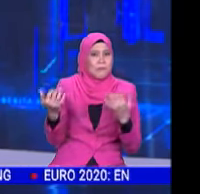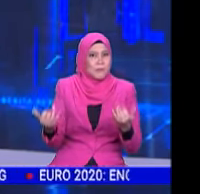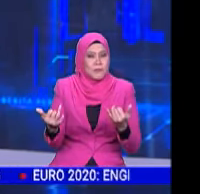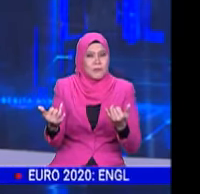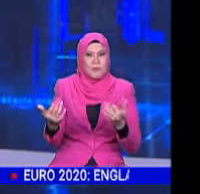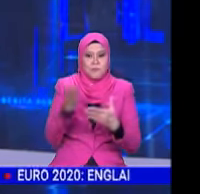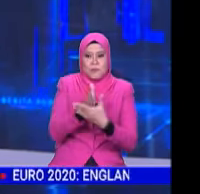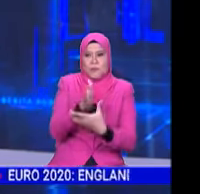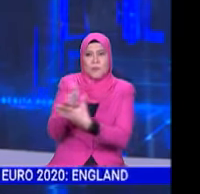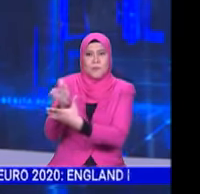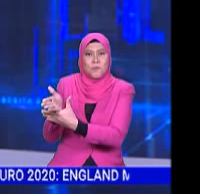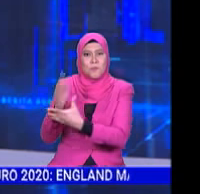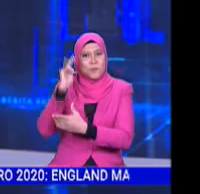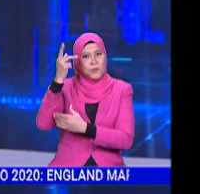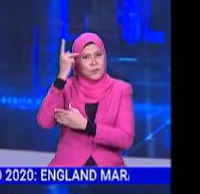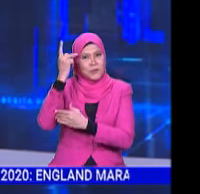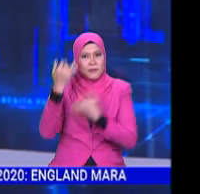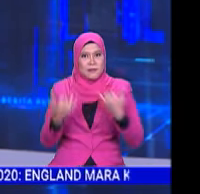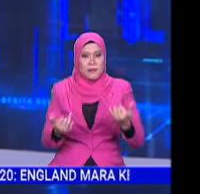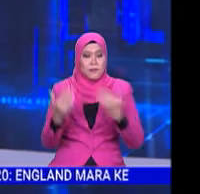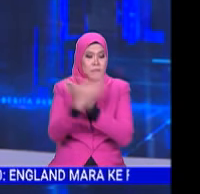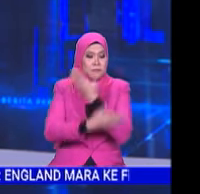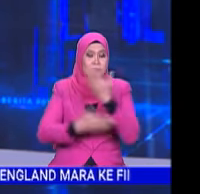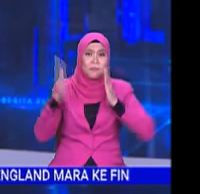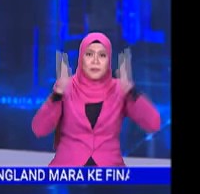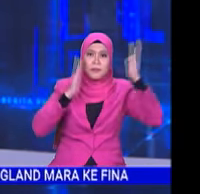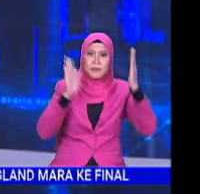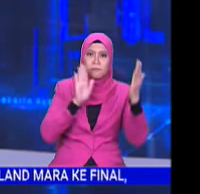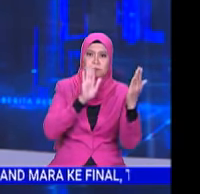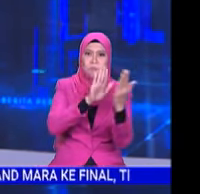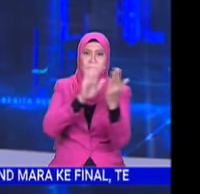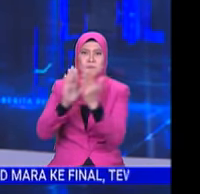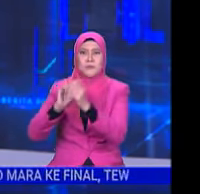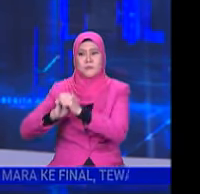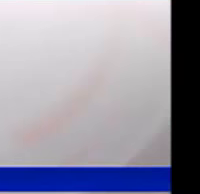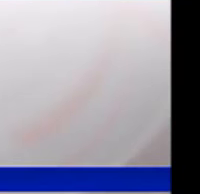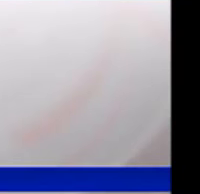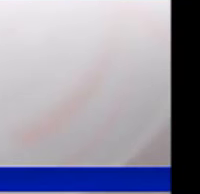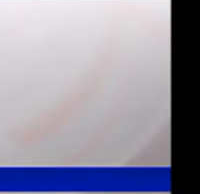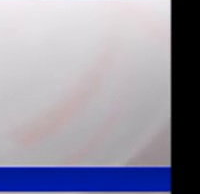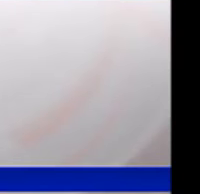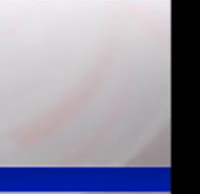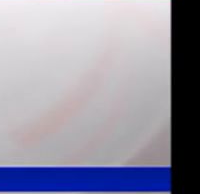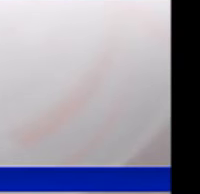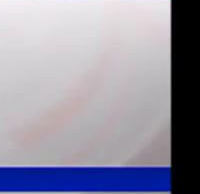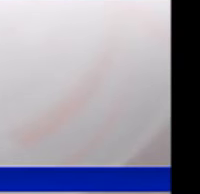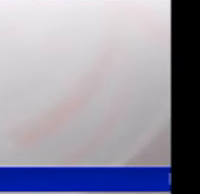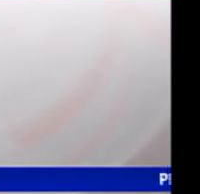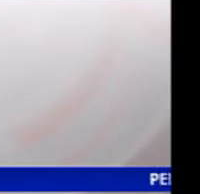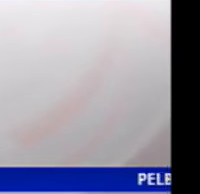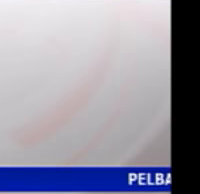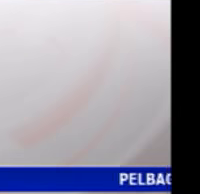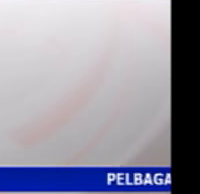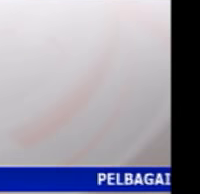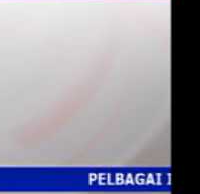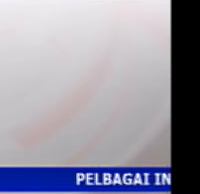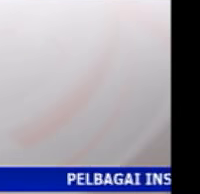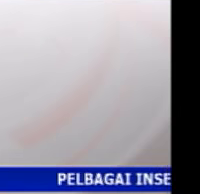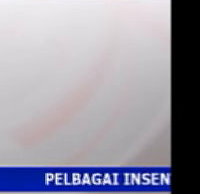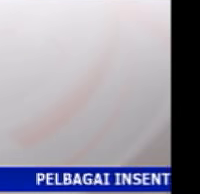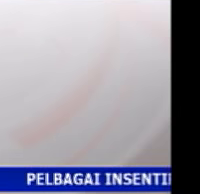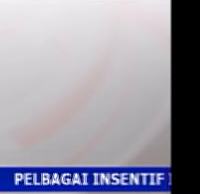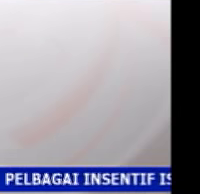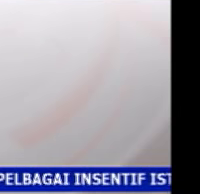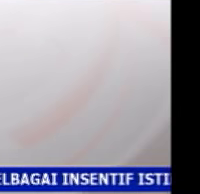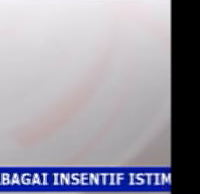menggugat kestabilan politik ketika negara berdepan pandemik COVID-19. Menerusi kenyataannya, Presiden PAS, Dato' Sri Abdul Hadi Awang